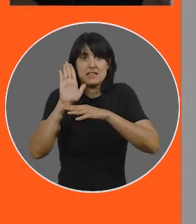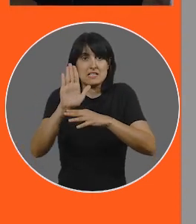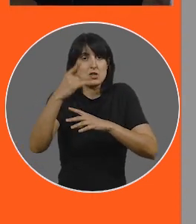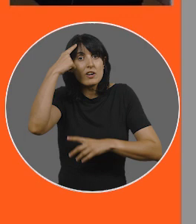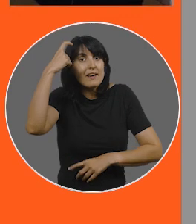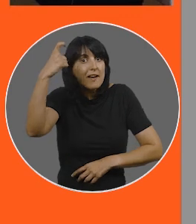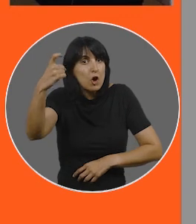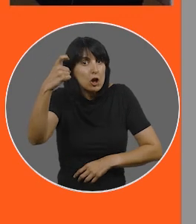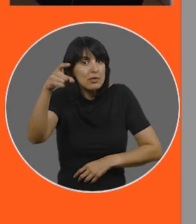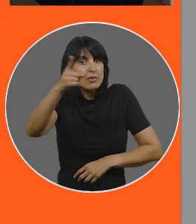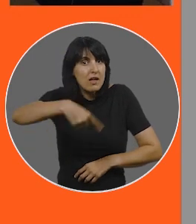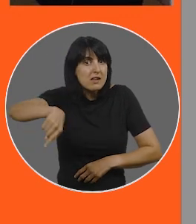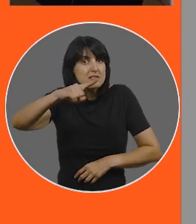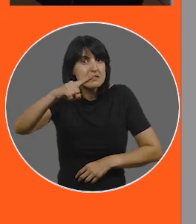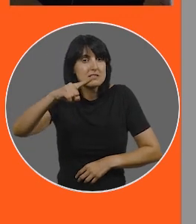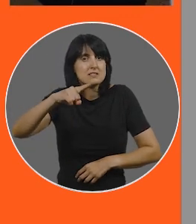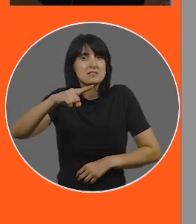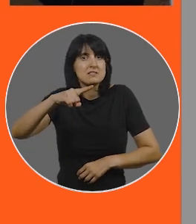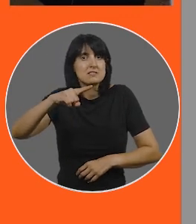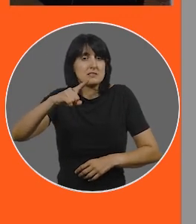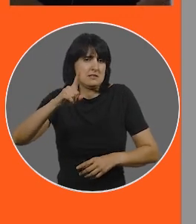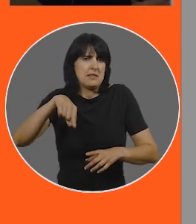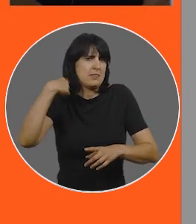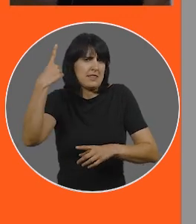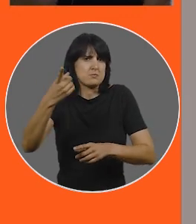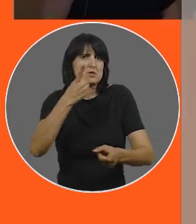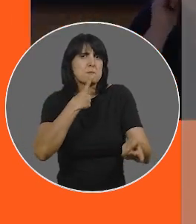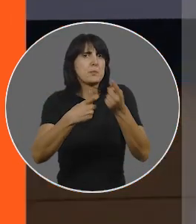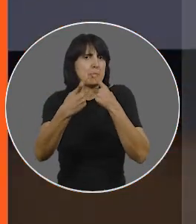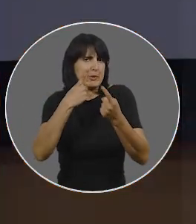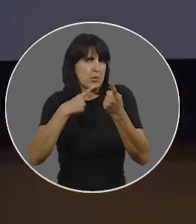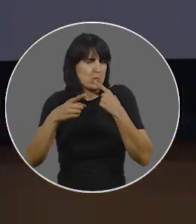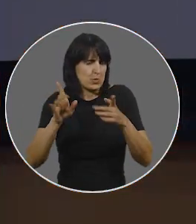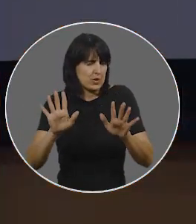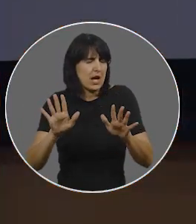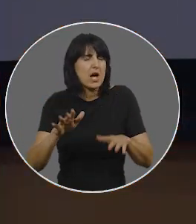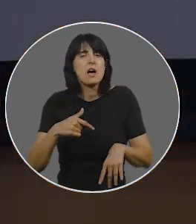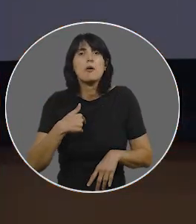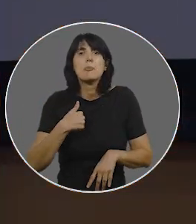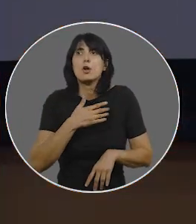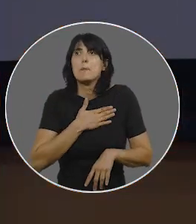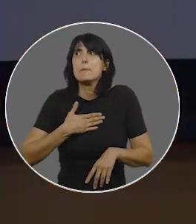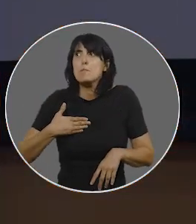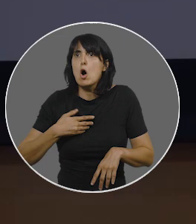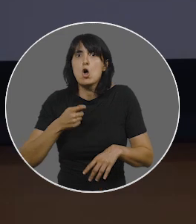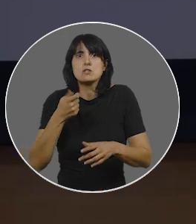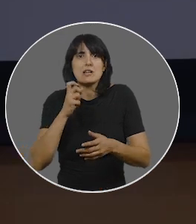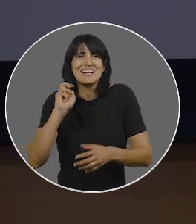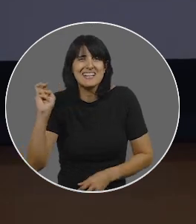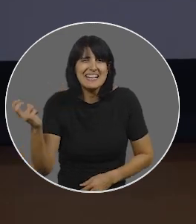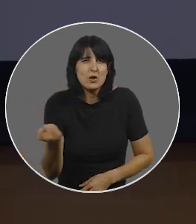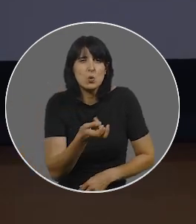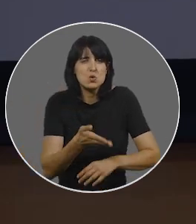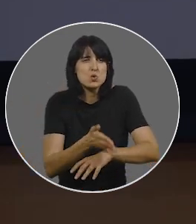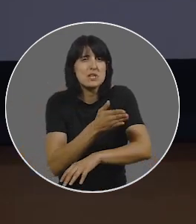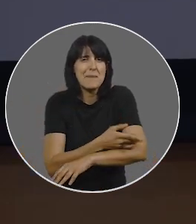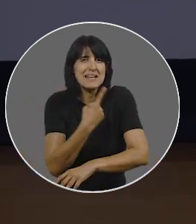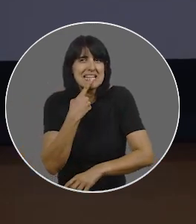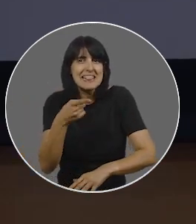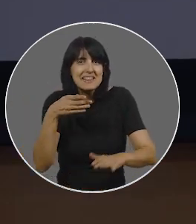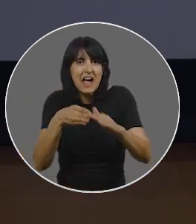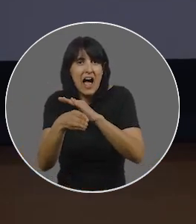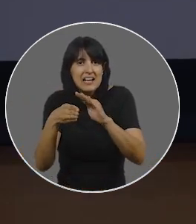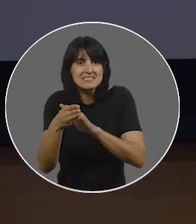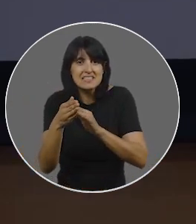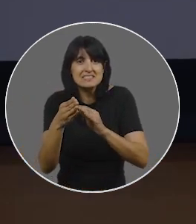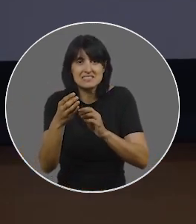presentació. Recordeu que si després contestarem preguntes, però si voleu, per exemple, accés a algun dels recursos que he dit